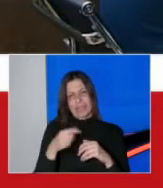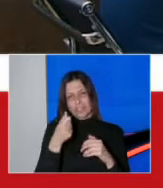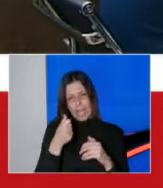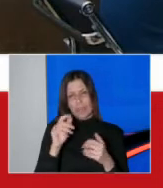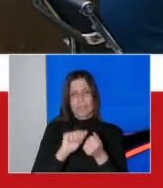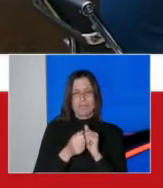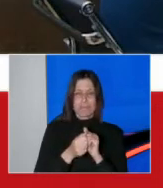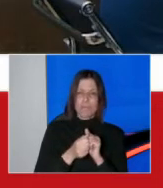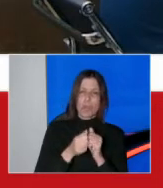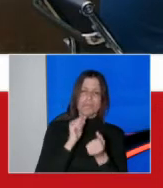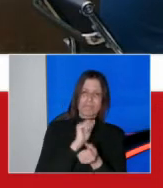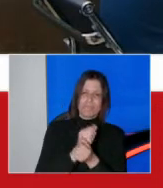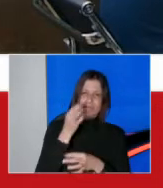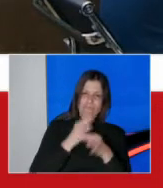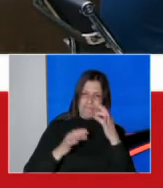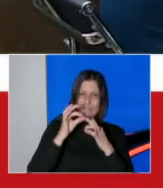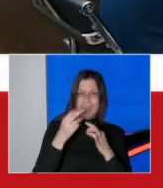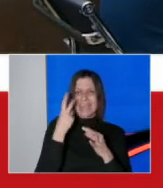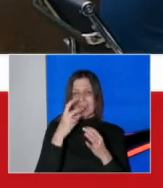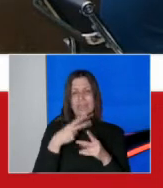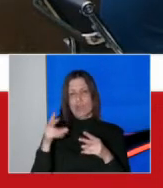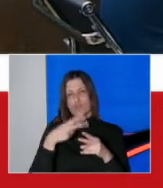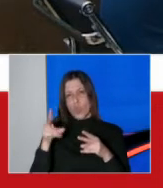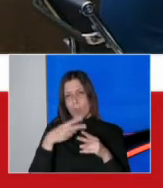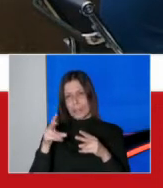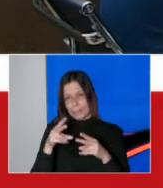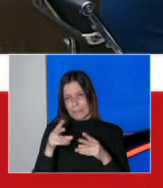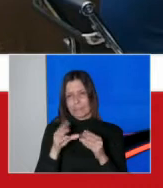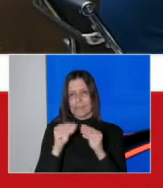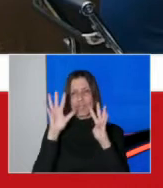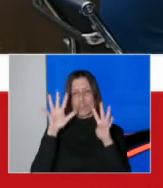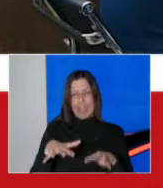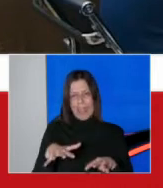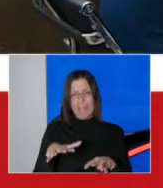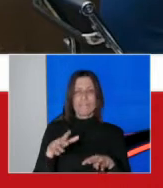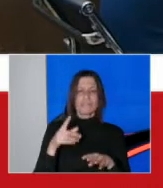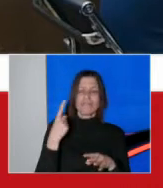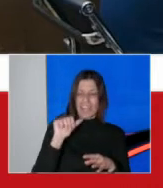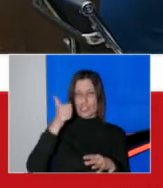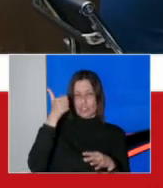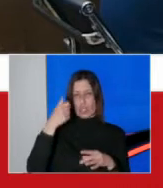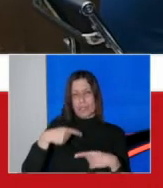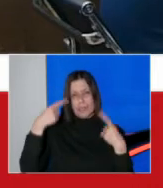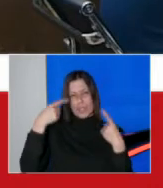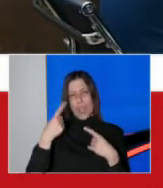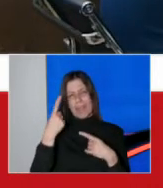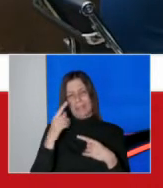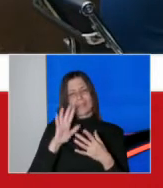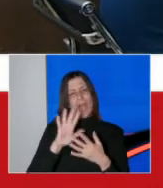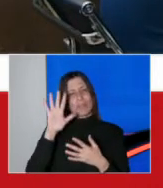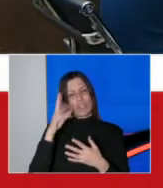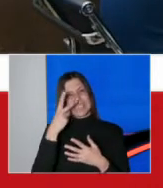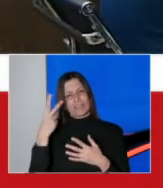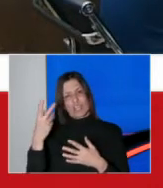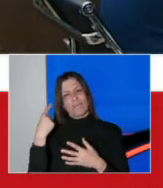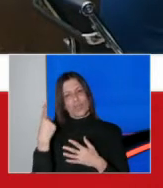מאסר תמורתו, הקנס ישולם ב-20 תשלומים שווים מרצופים, בני 9,000 שקלים כל אחד, הראשון שבהם ביום 1-5-22 והיתר